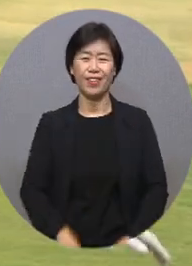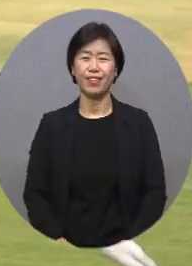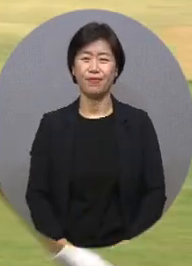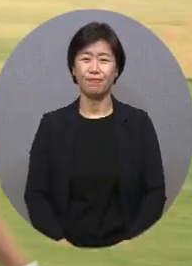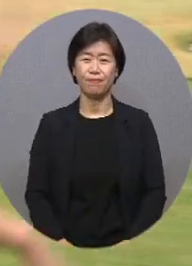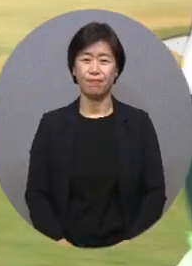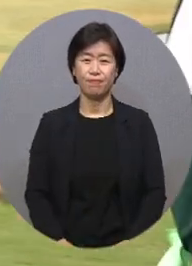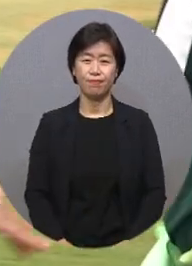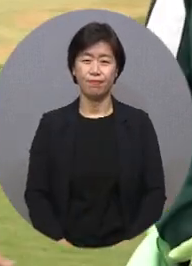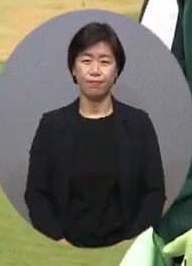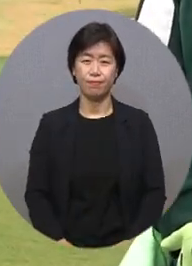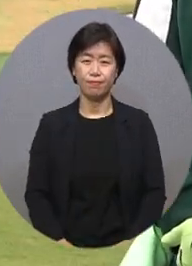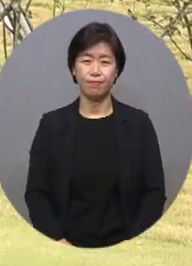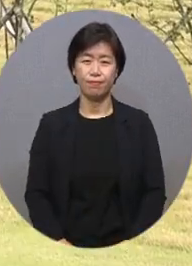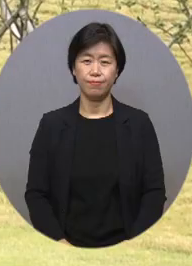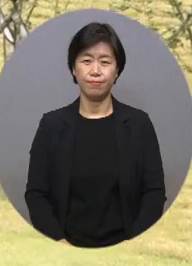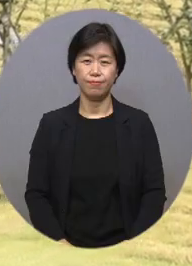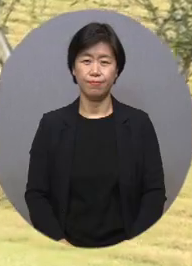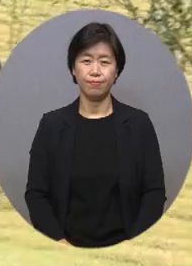셋!